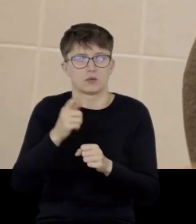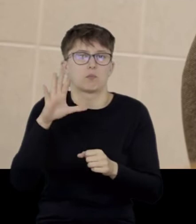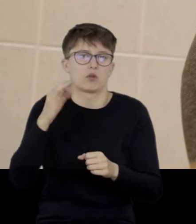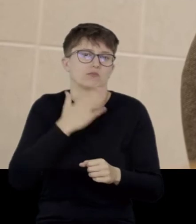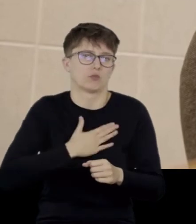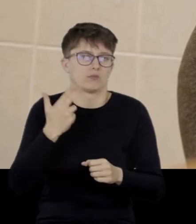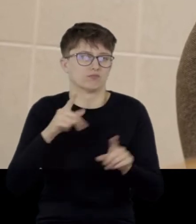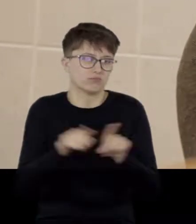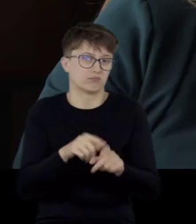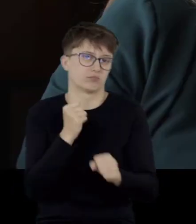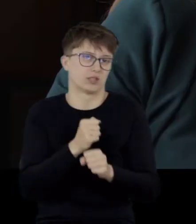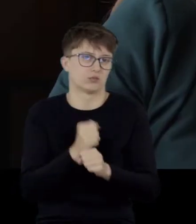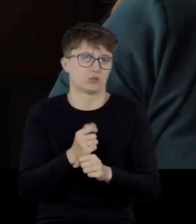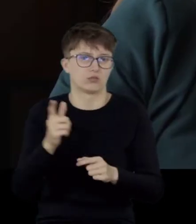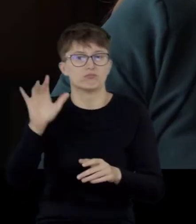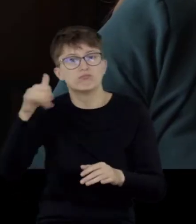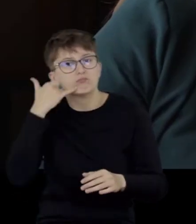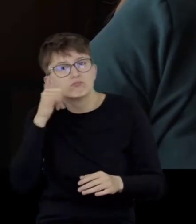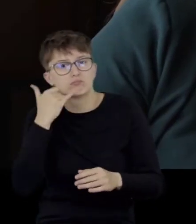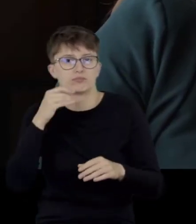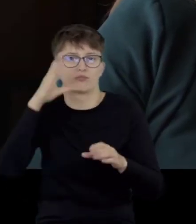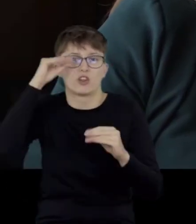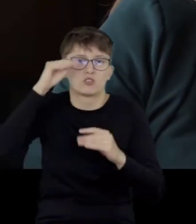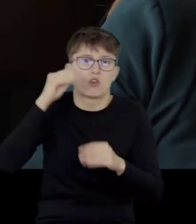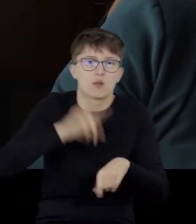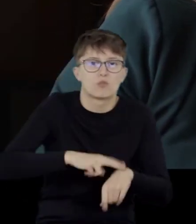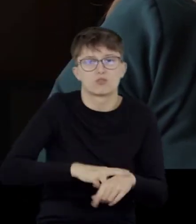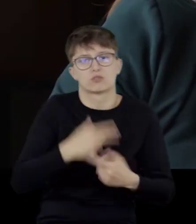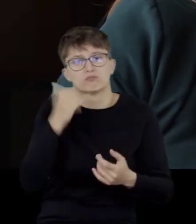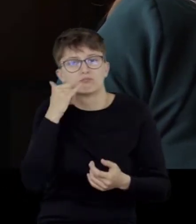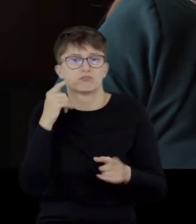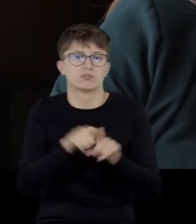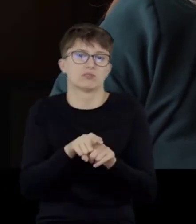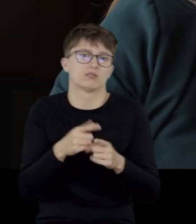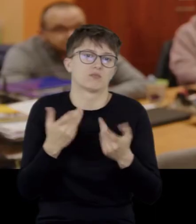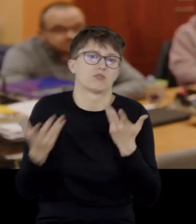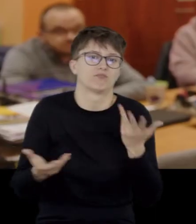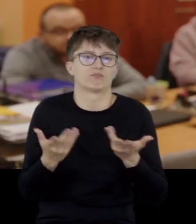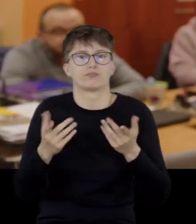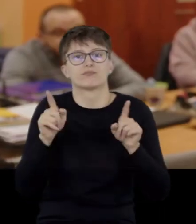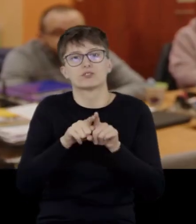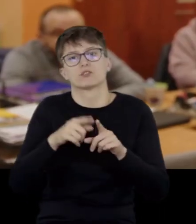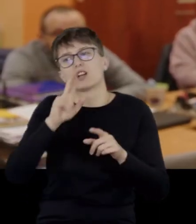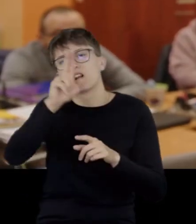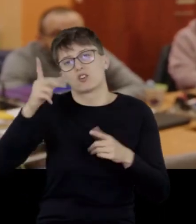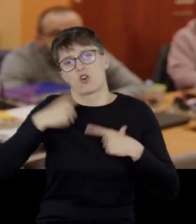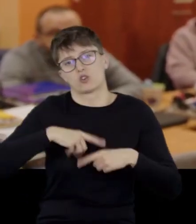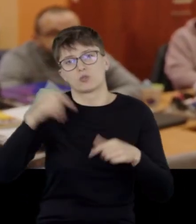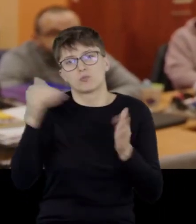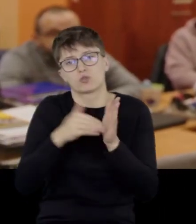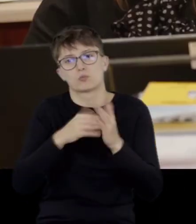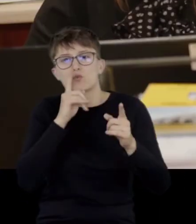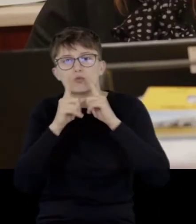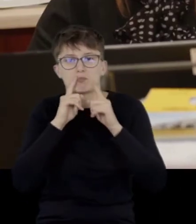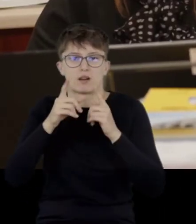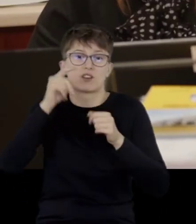i w niedzielę nieraz, odbieranie telefonów wieczorową porą. Każdy też chce porozmawiać, przynajmniej większość